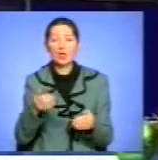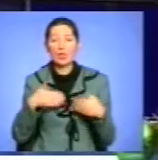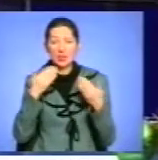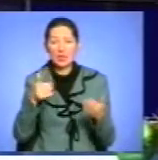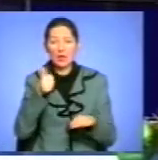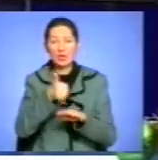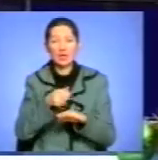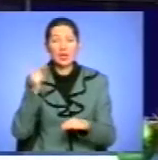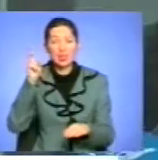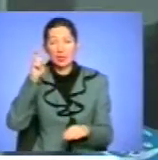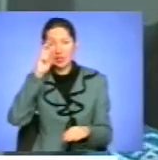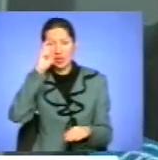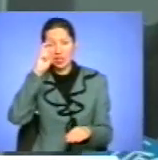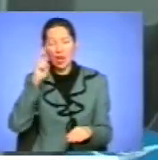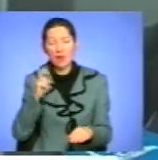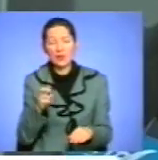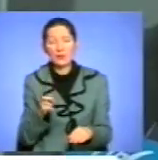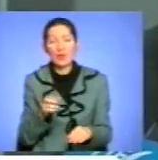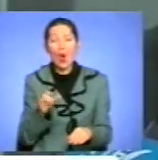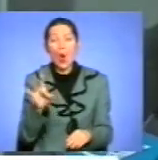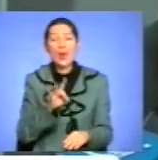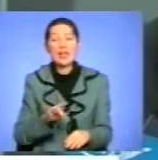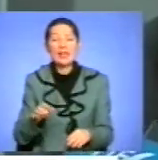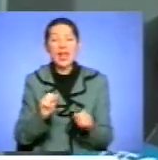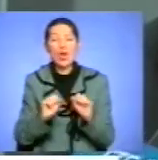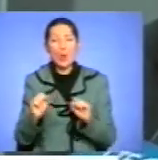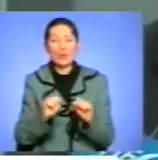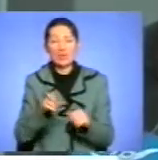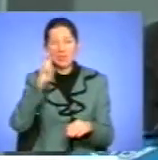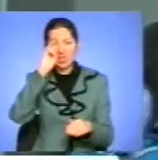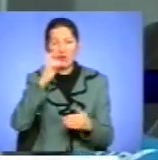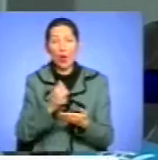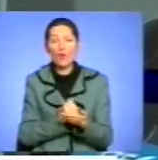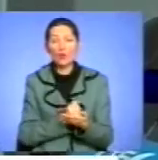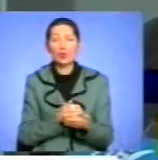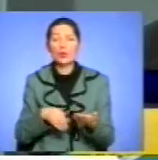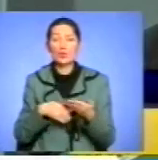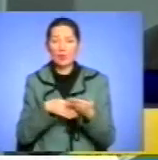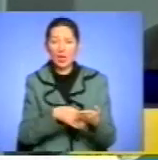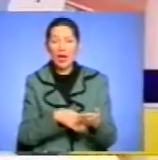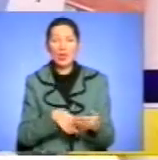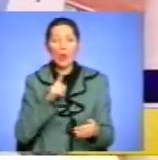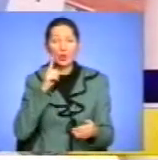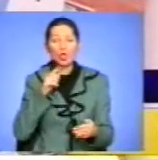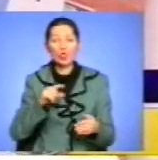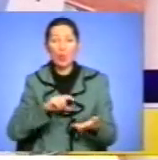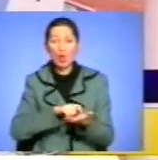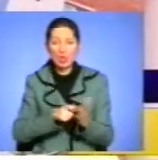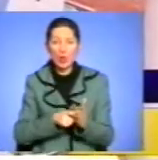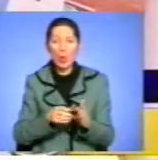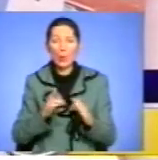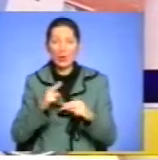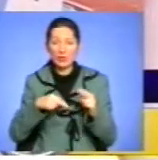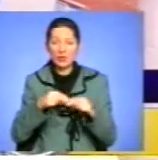Деталі у сюжеті. У регіональному управлінні Державного фонду сприяння молодіжному житловому будівництву